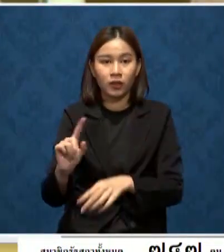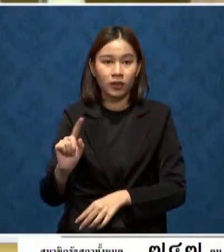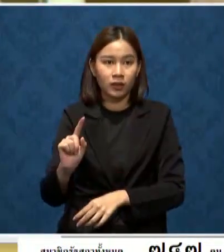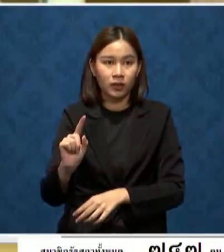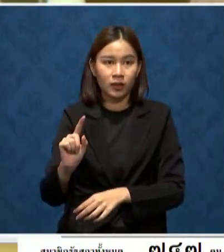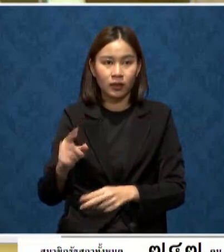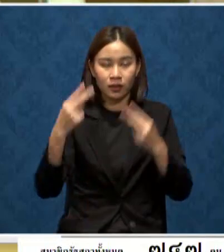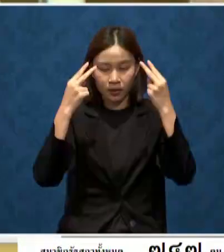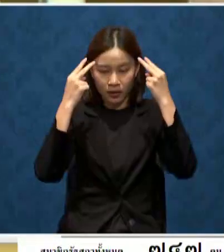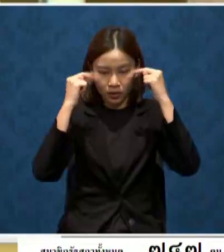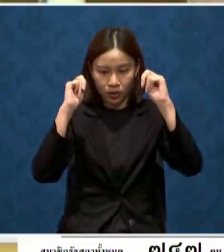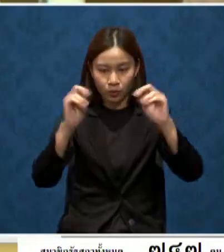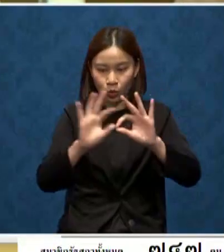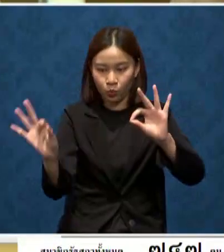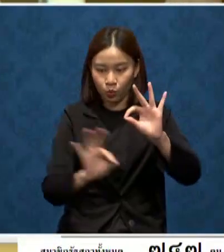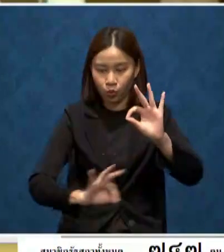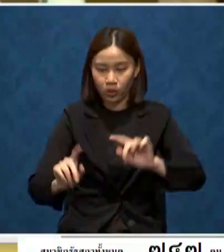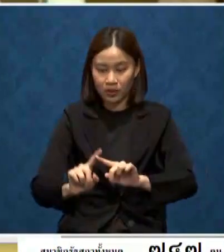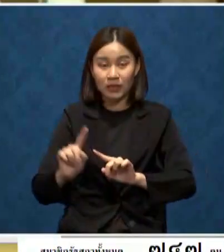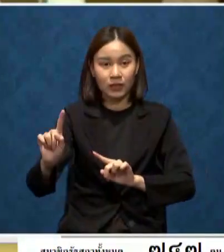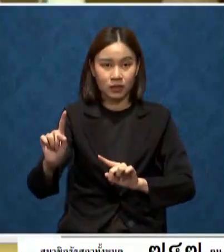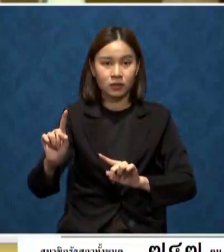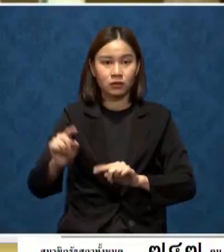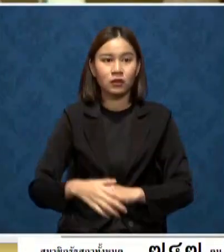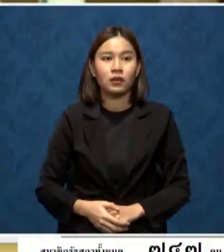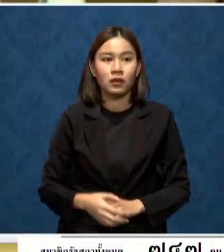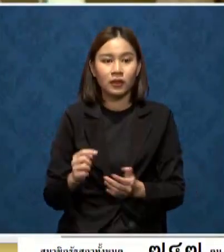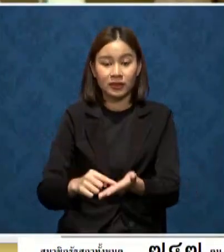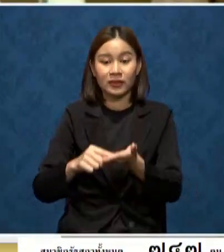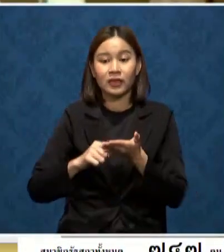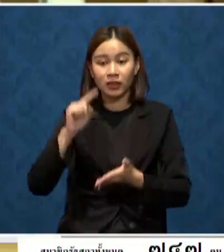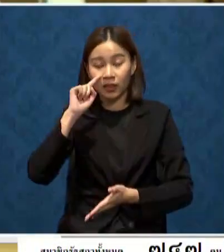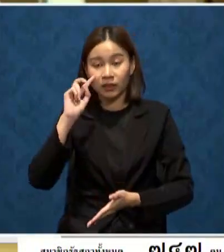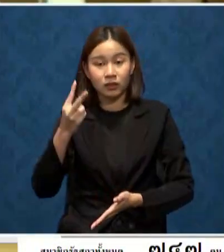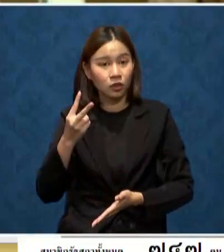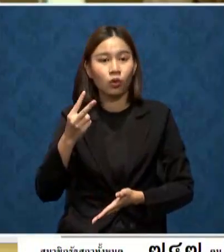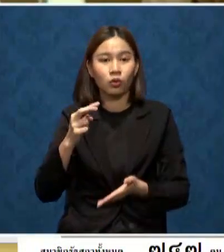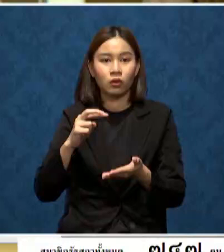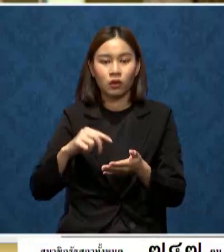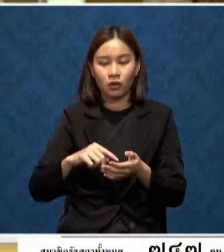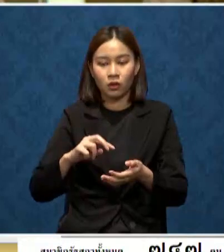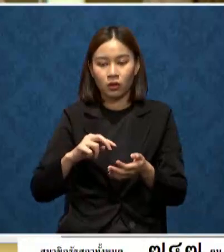ีอยู่ในว cushionี่หนึ่งแต่สิงที่จะเสนอสรมไม่ได้อยู่ในวั shave niveauี่ 2 กะพระ milk